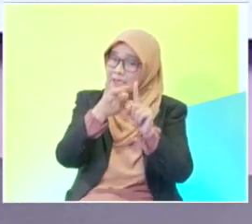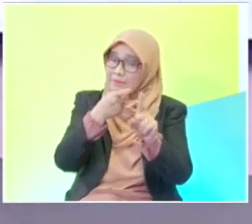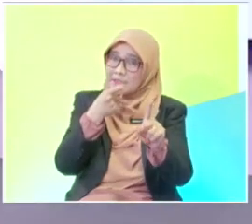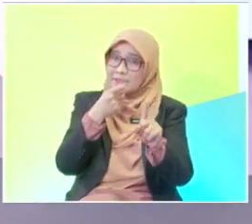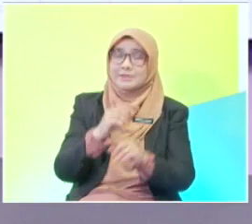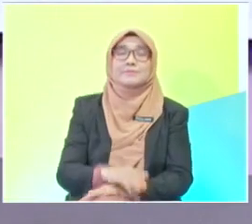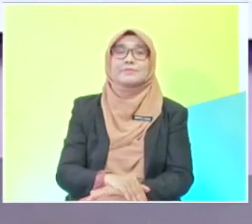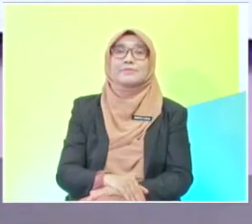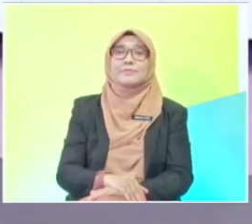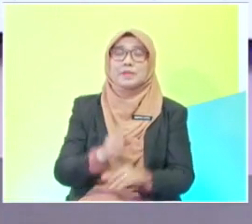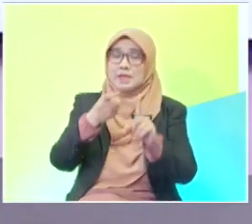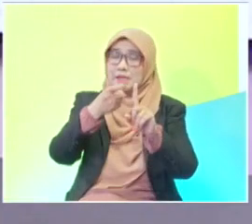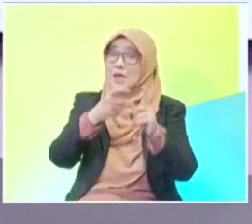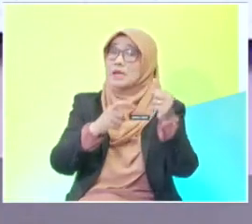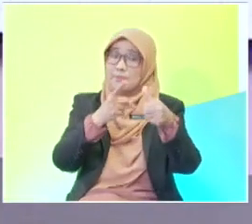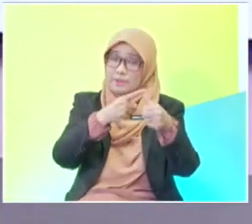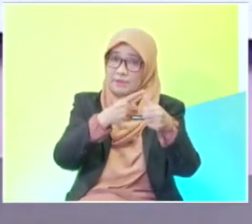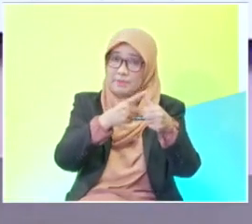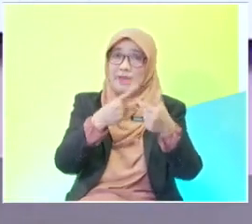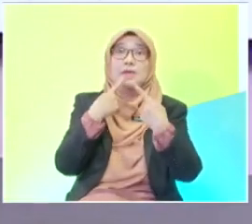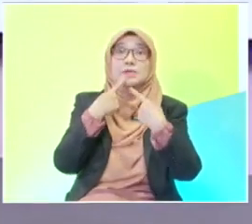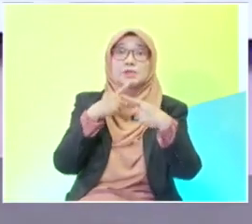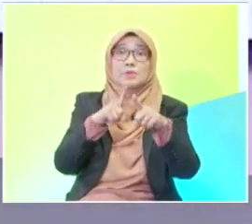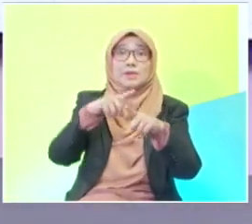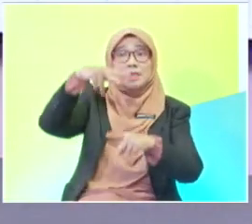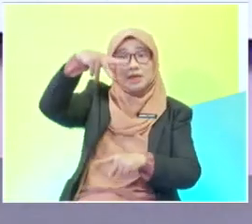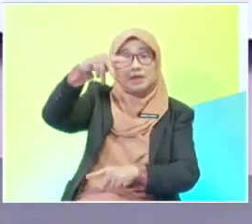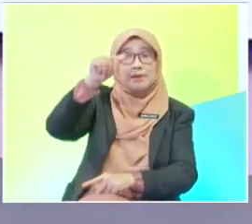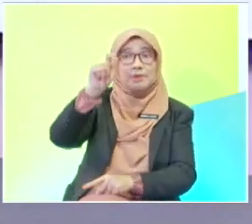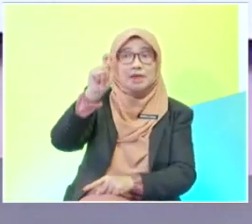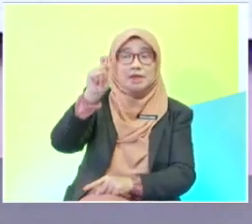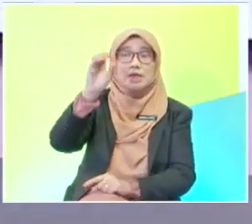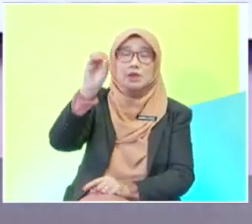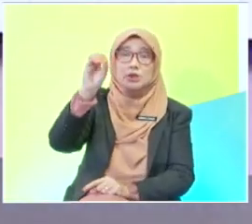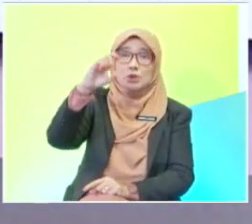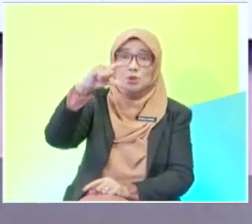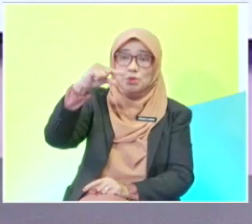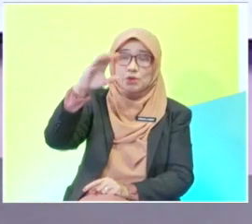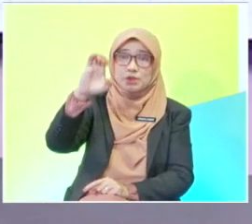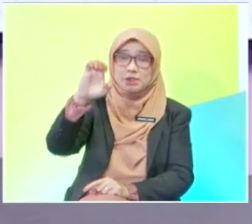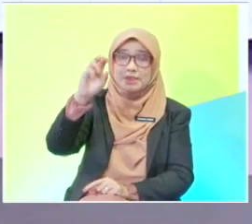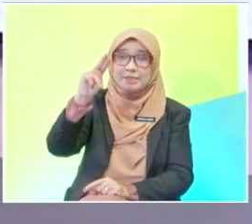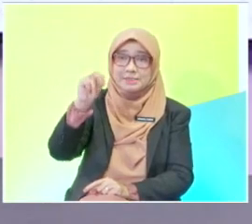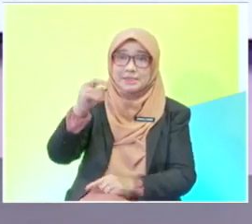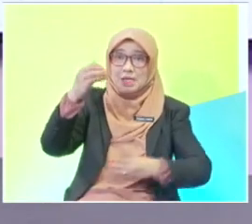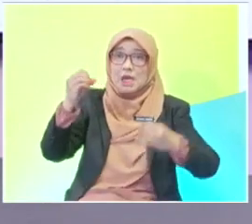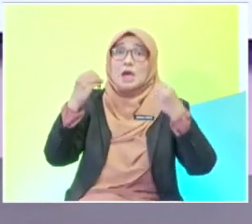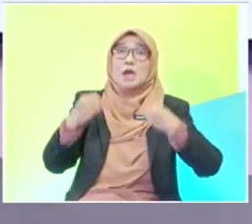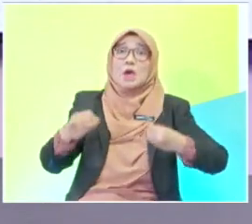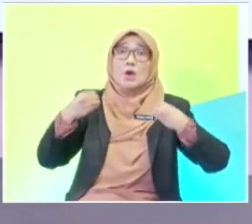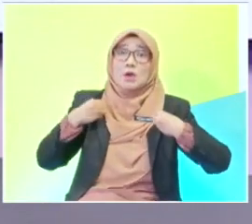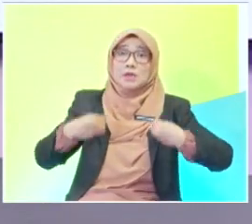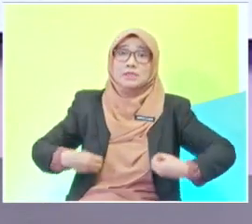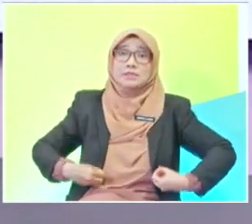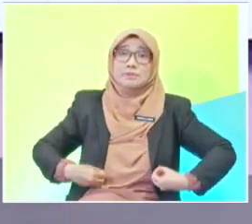kawan-kawan kita. Yang pertama cikgu, saya rasa jawapan ni ialah patogen, ialah organisma yang menyebabkan penyakit. Yang kedua